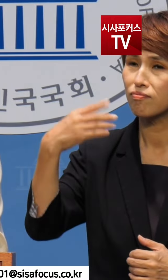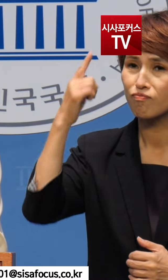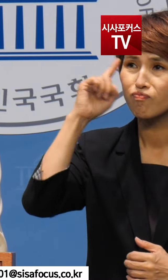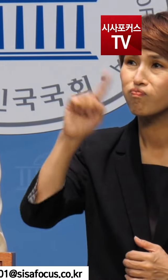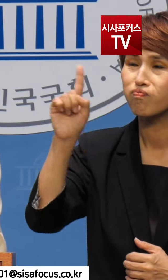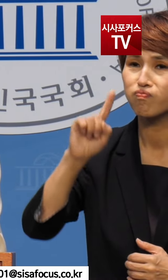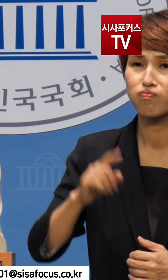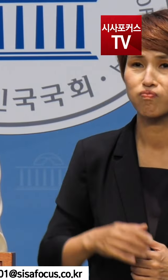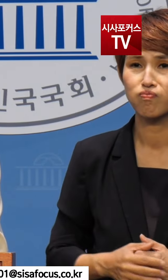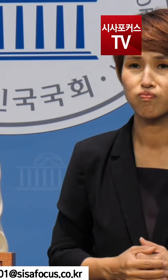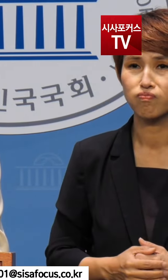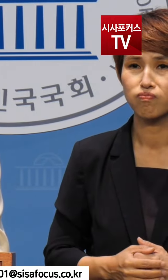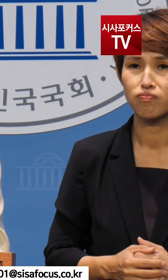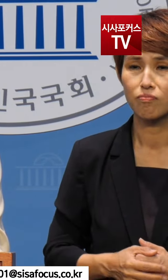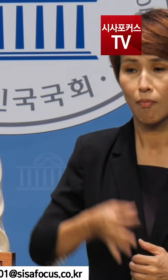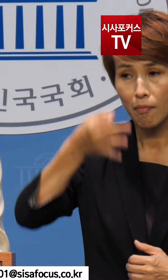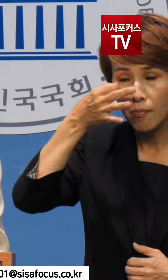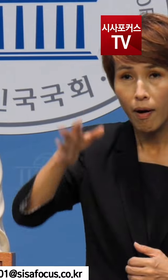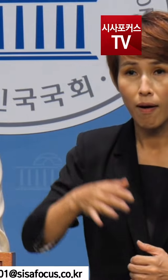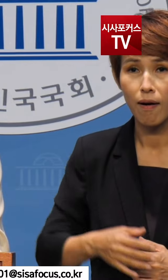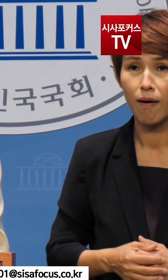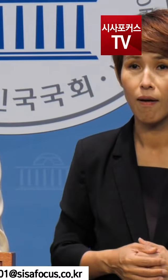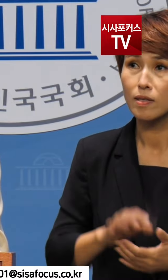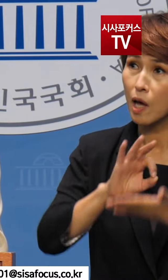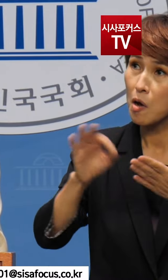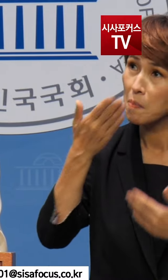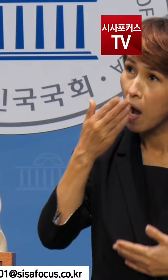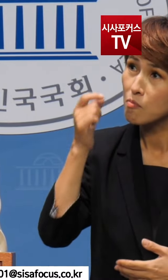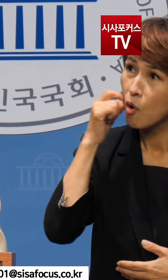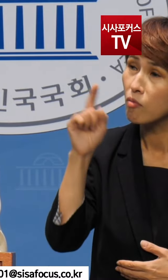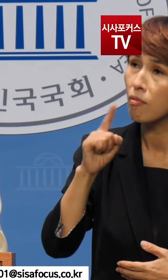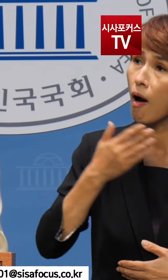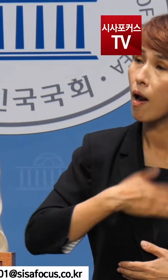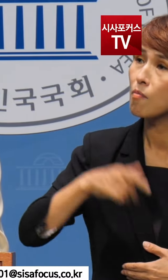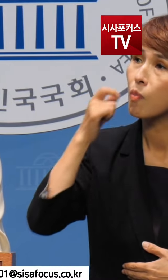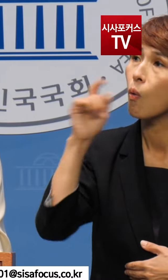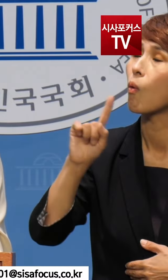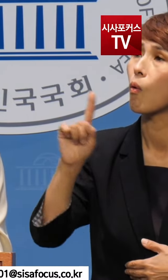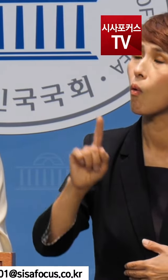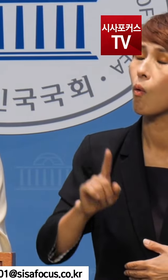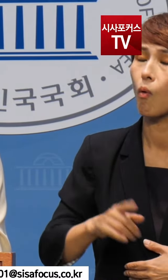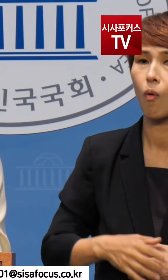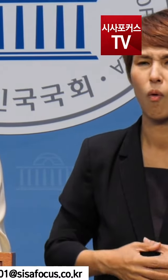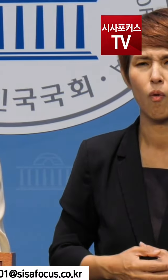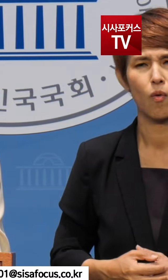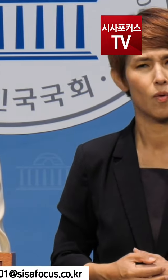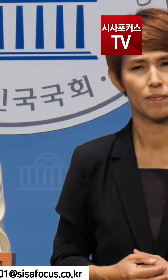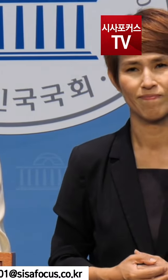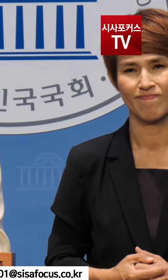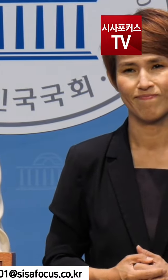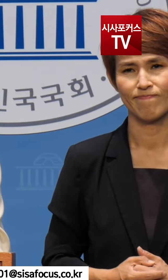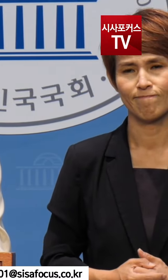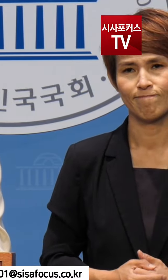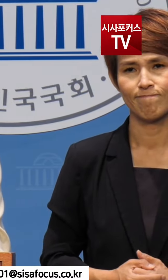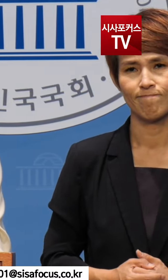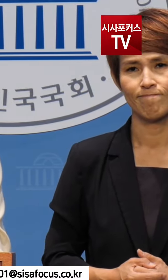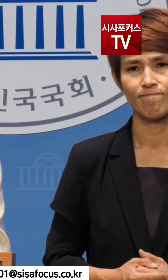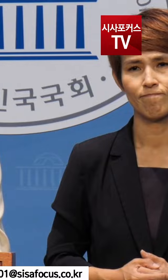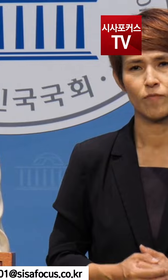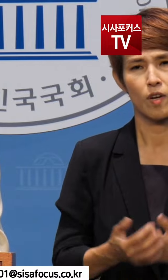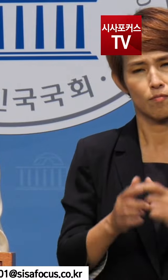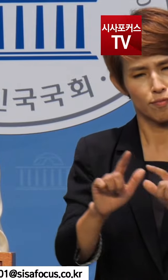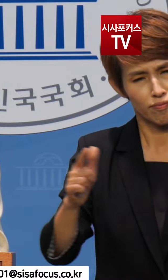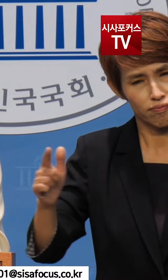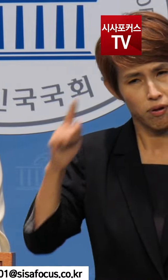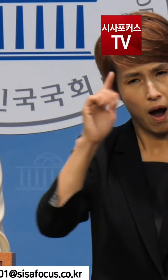합니다. 이 답변 역시 교육격차 해소에 대한 답을 담고 있지는 못합니다. 다양하게